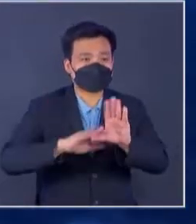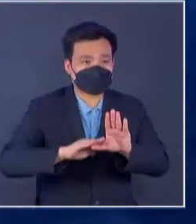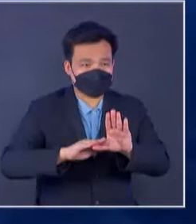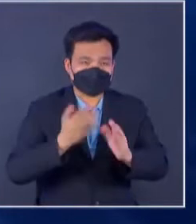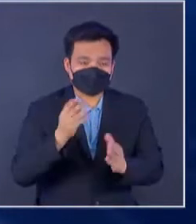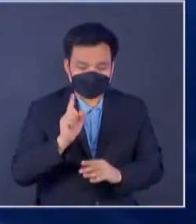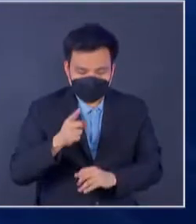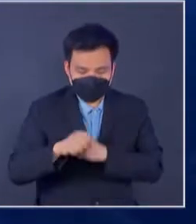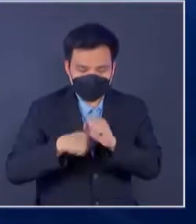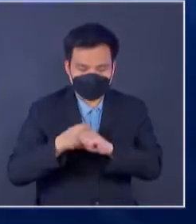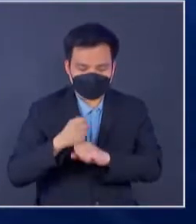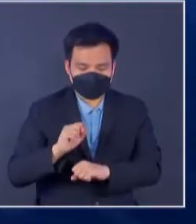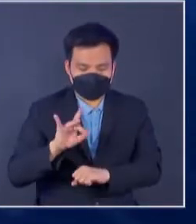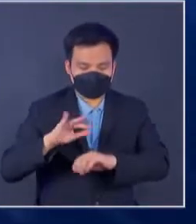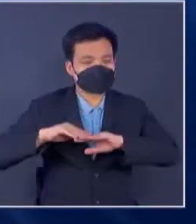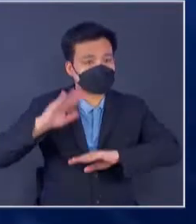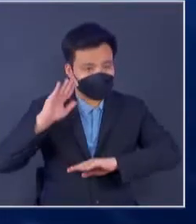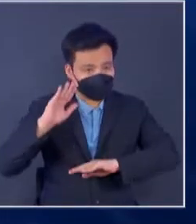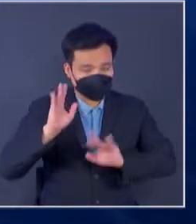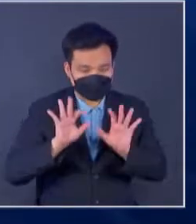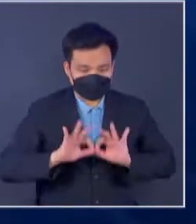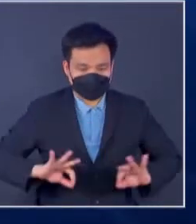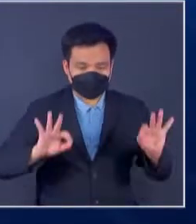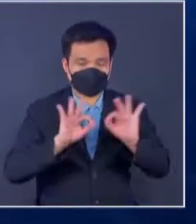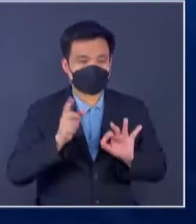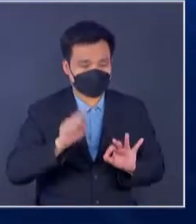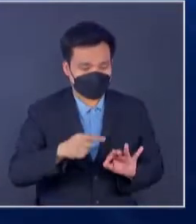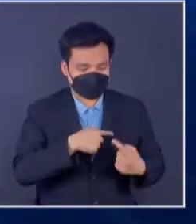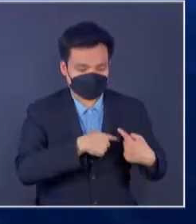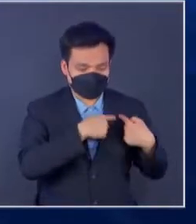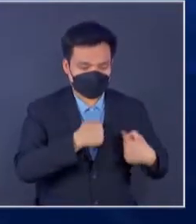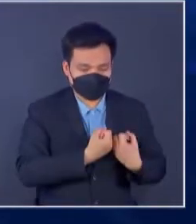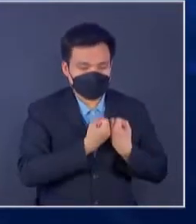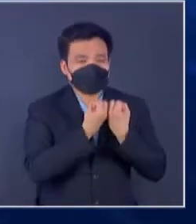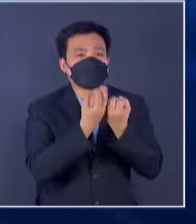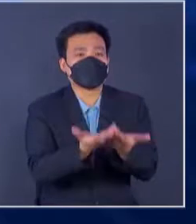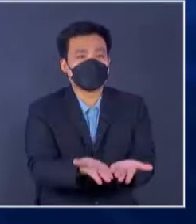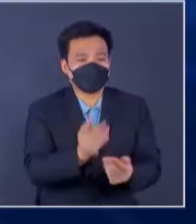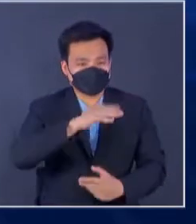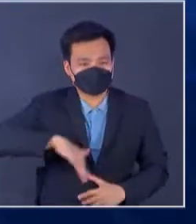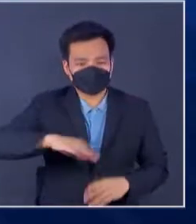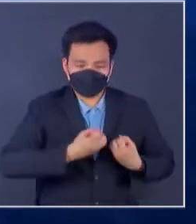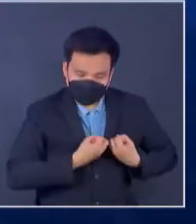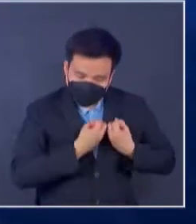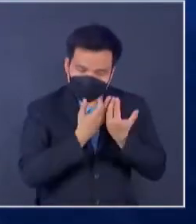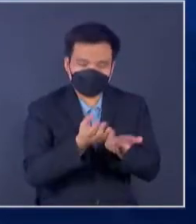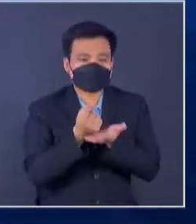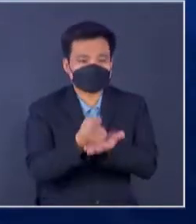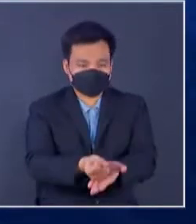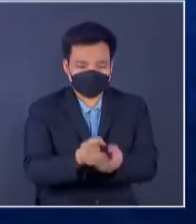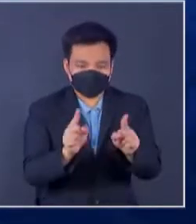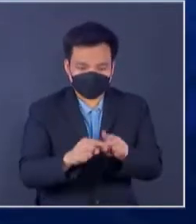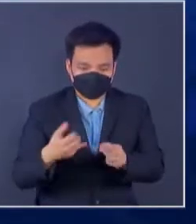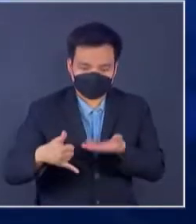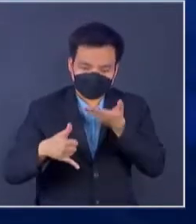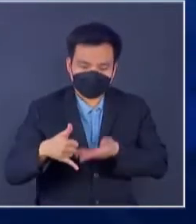18ปีขึ้นไปด้วยซ้ำแล้วก็ที่สำคัญคือต้องมีใจรักในงานเสียสละเพื่อส่วนรวมครับและสำหรับน้องนโมครับ